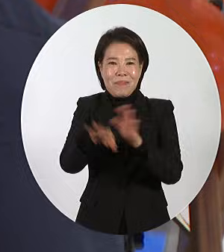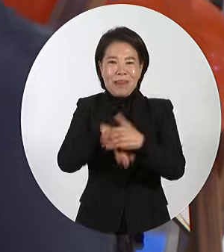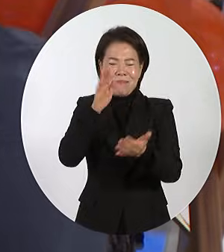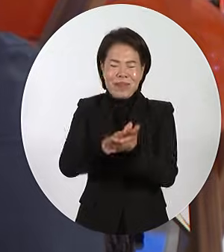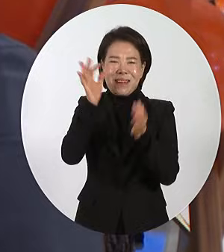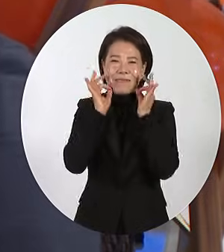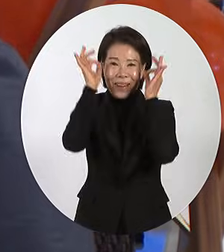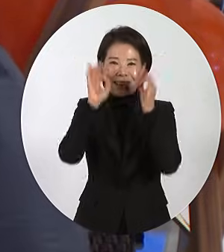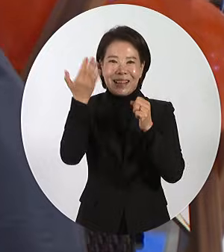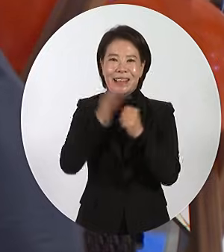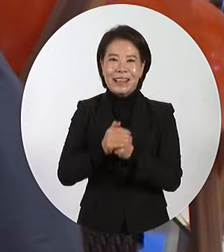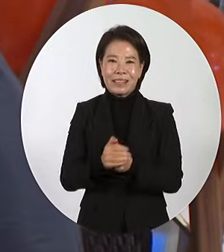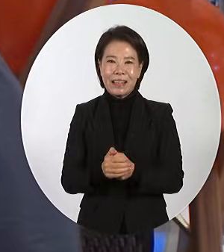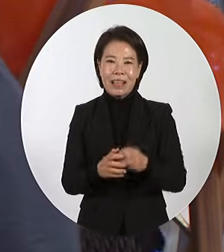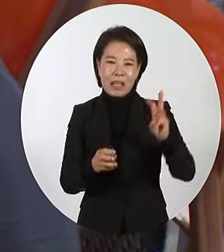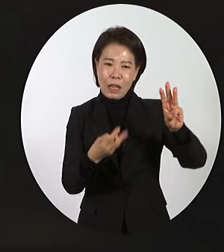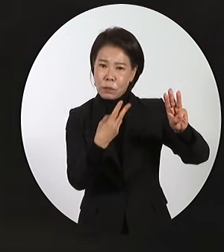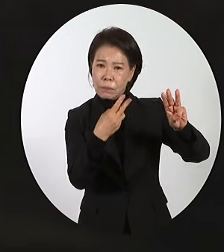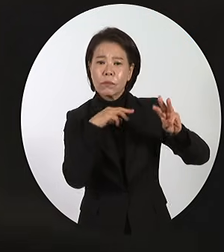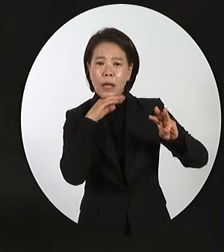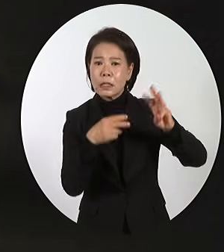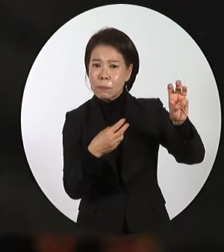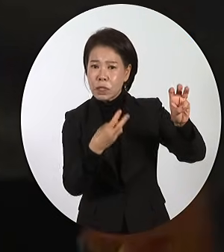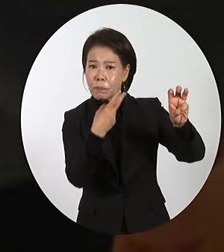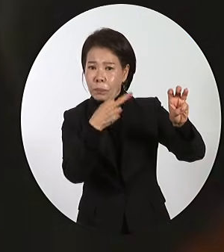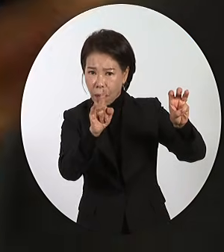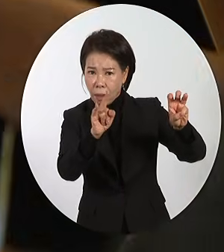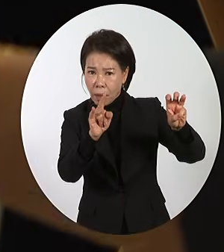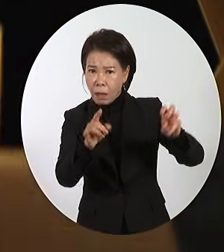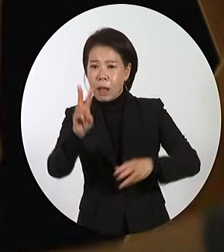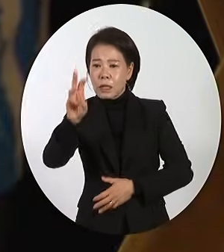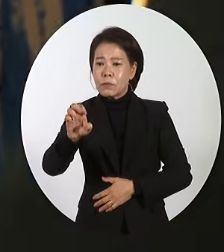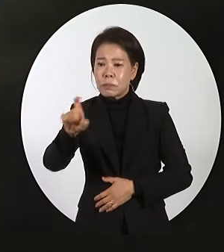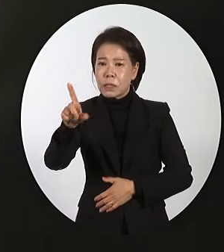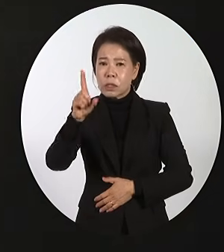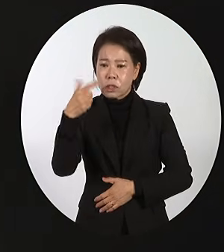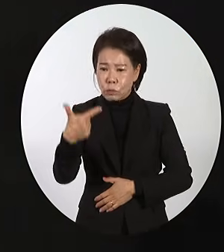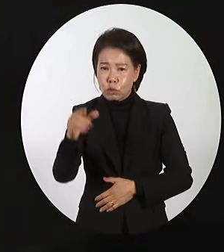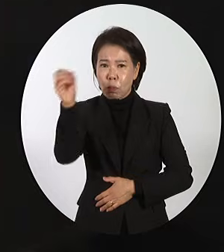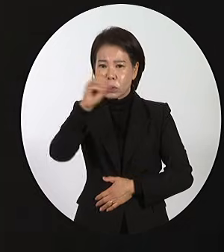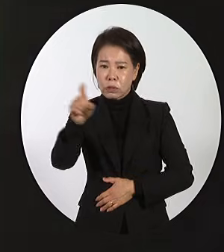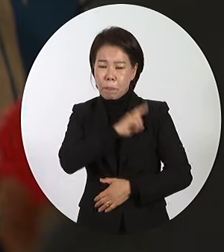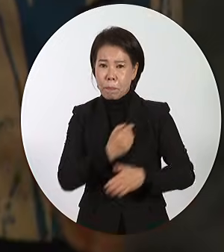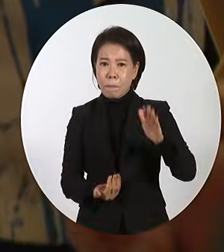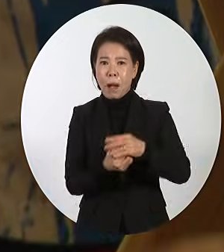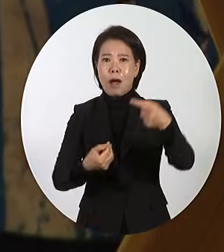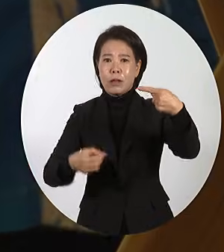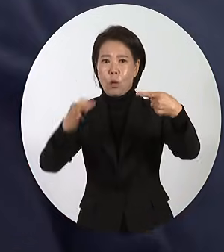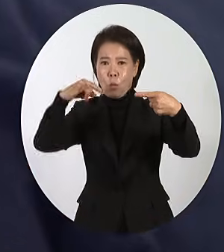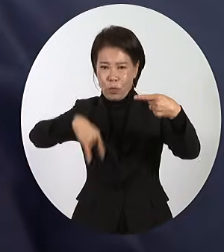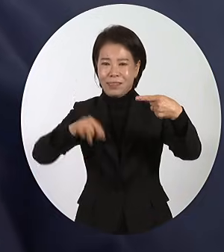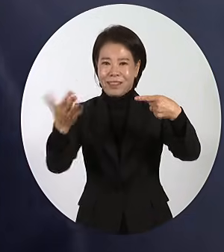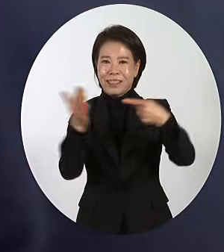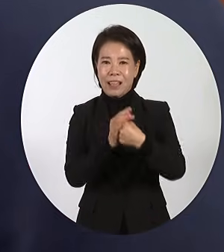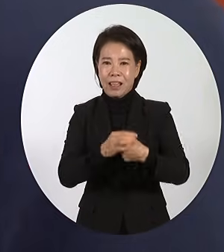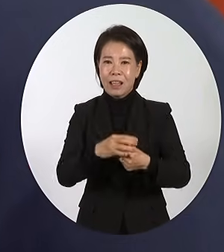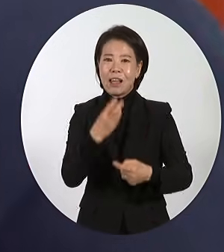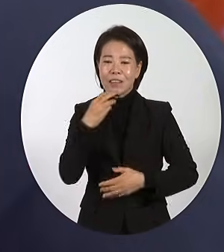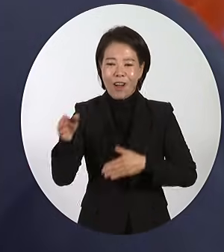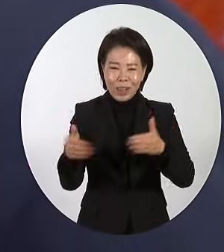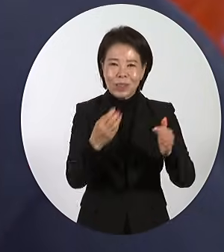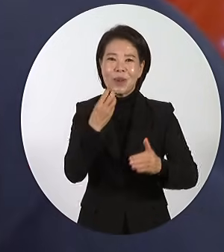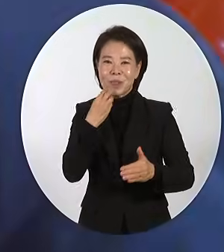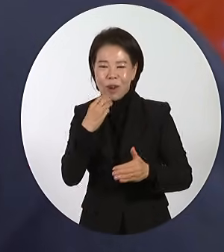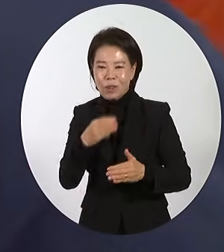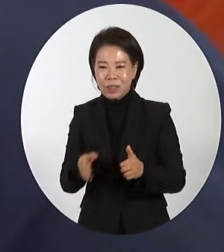있습니다. 특히 30대 기부 비중이 31.6%로 가장 높았는데요. 경기도와